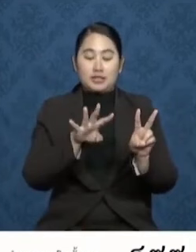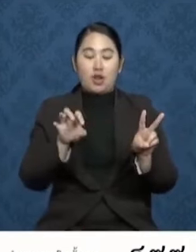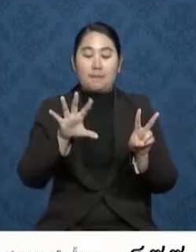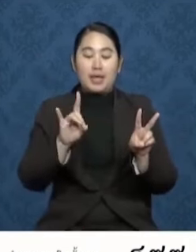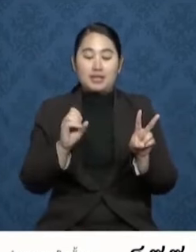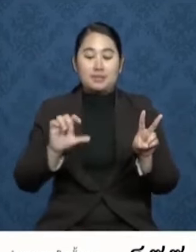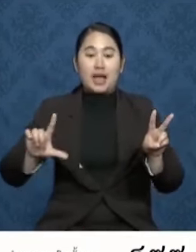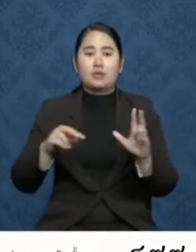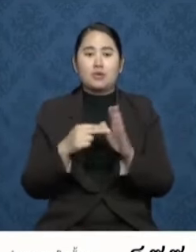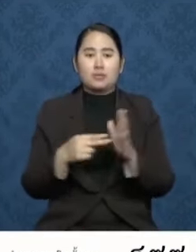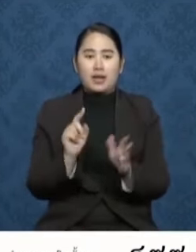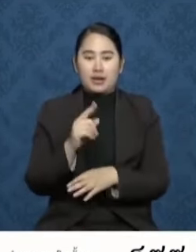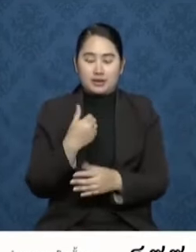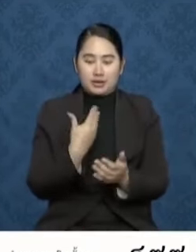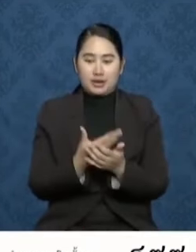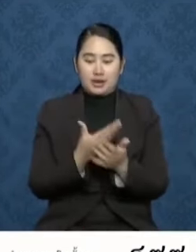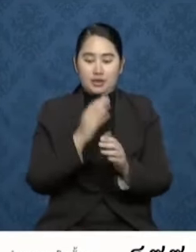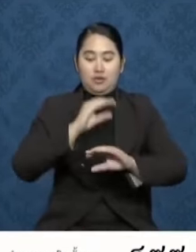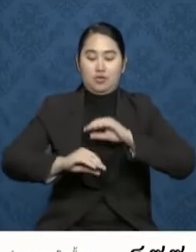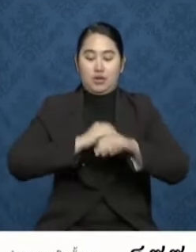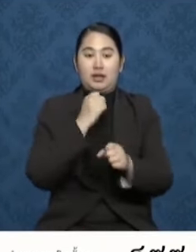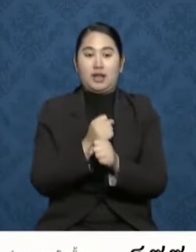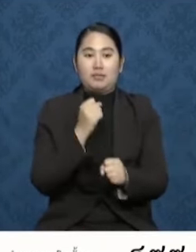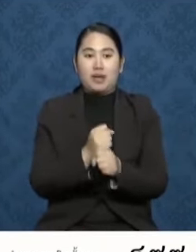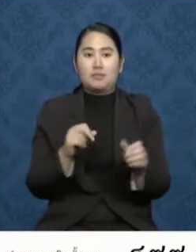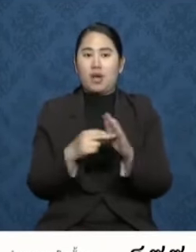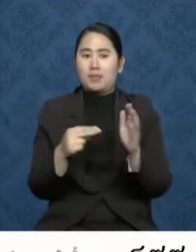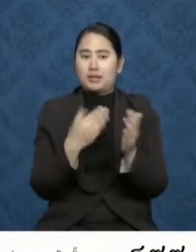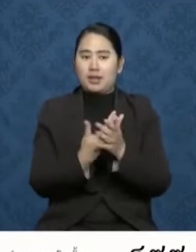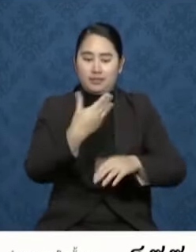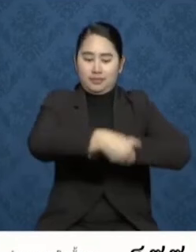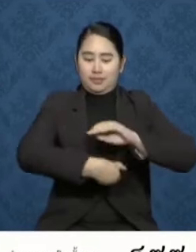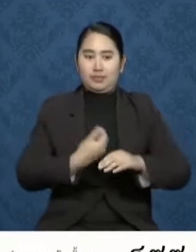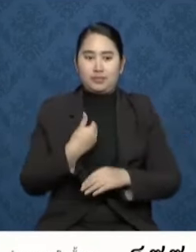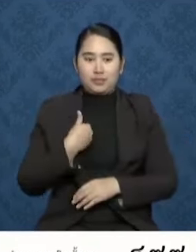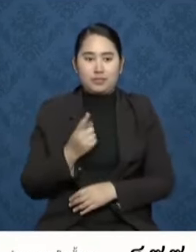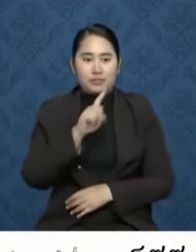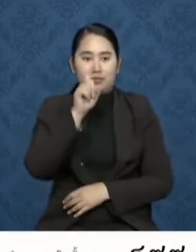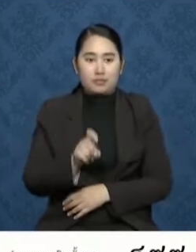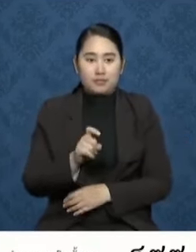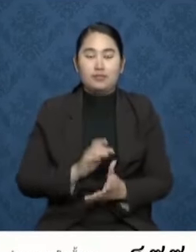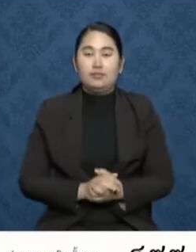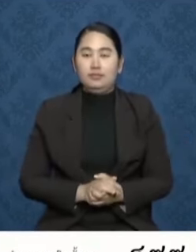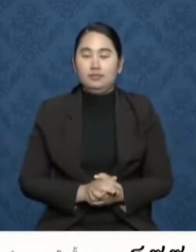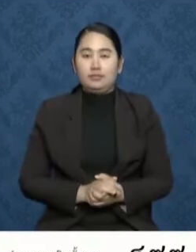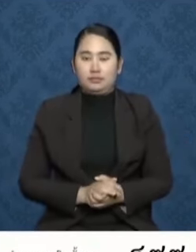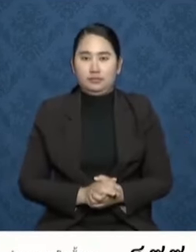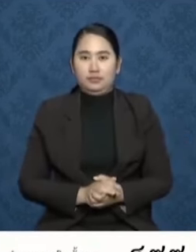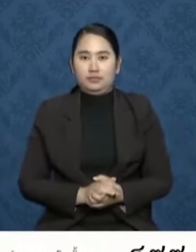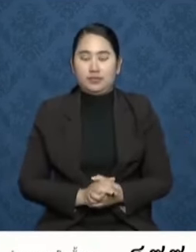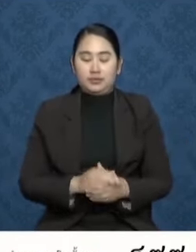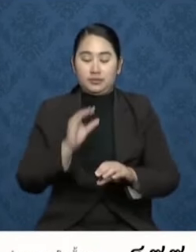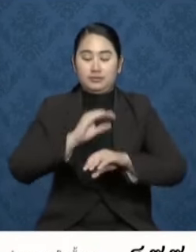แปลว่าอะไรครับแปลว่ามูลค่าโครงการนี้ยัดไส้เงินทอนหรือไม่แท้จริงแล้ว